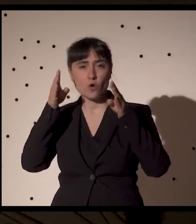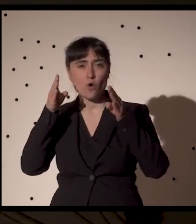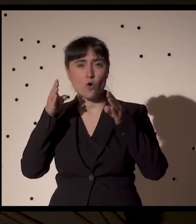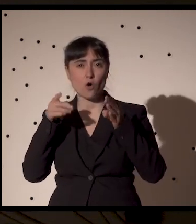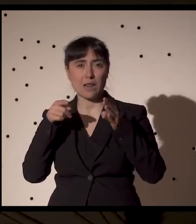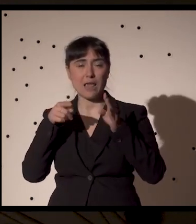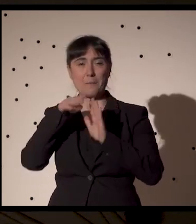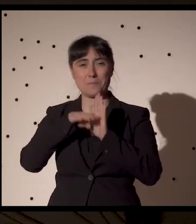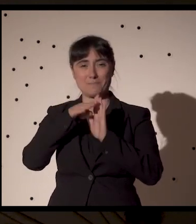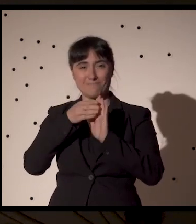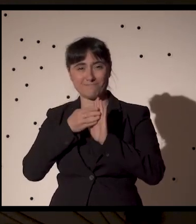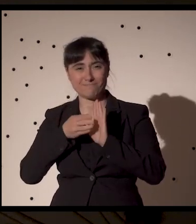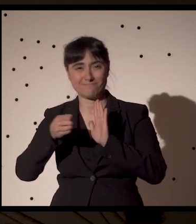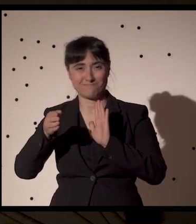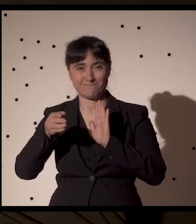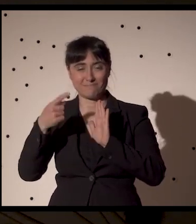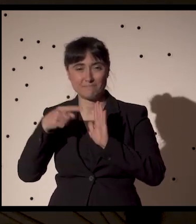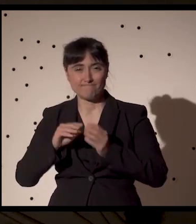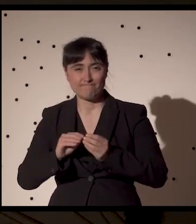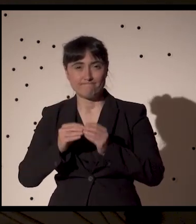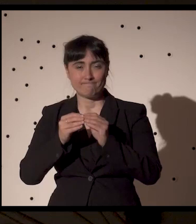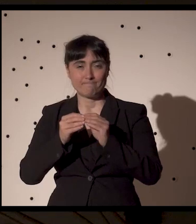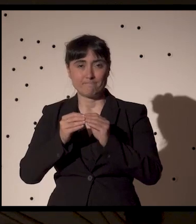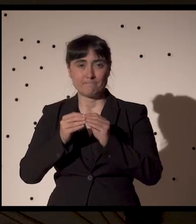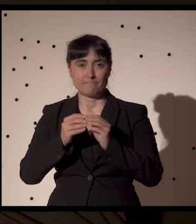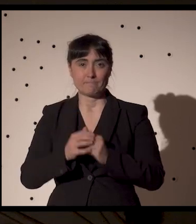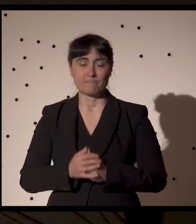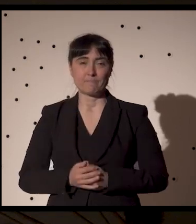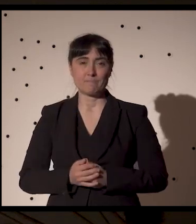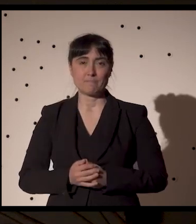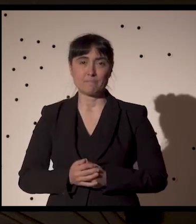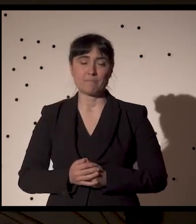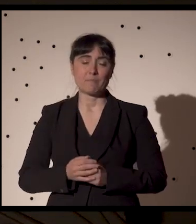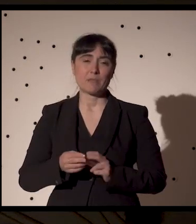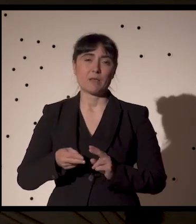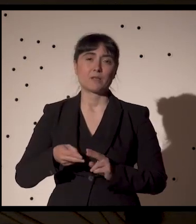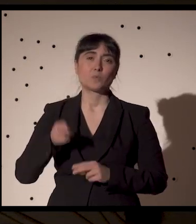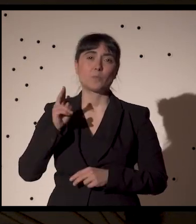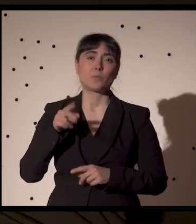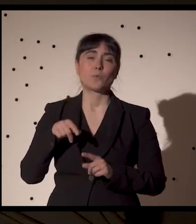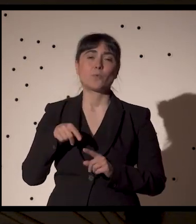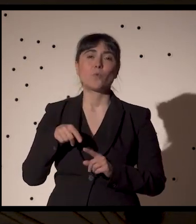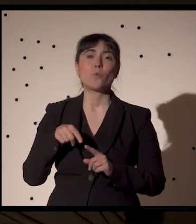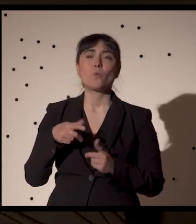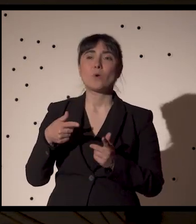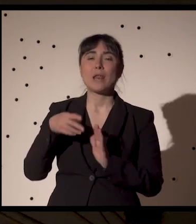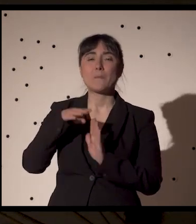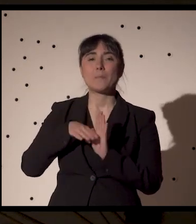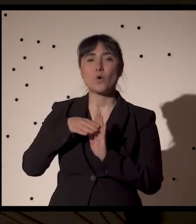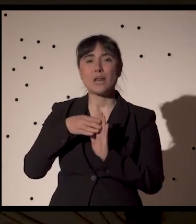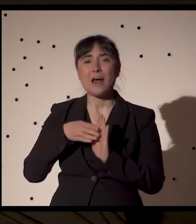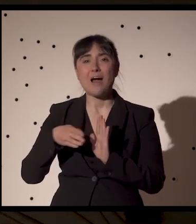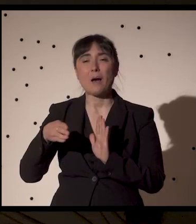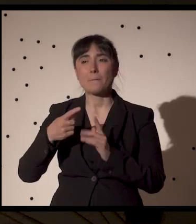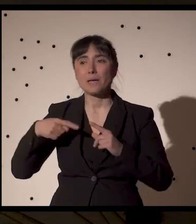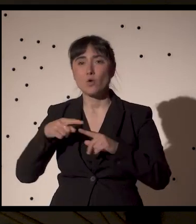stagione soprattutto Naturalmente sul fronte del delle produzioni che sono quelle quegli aspetti della programmazione su